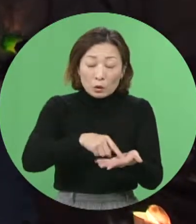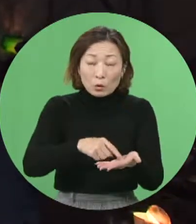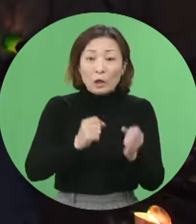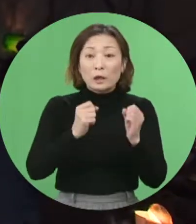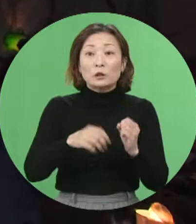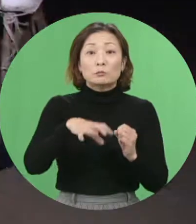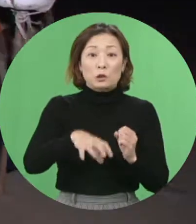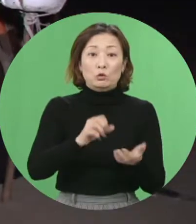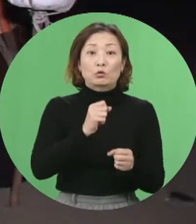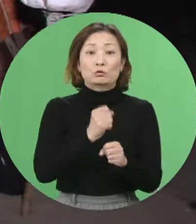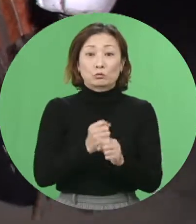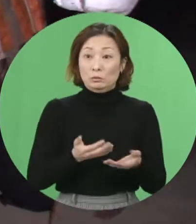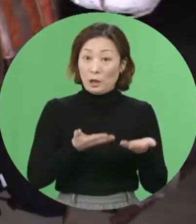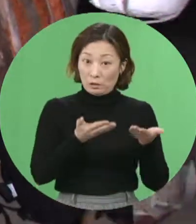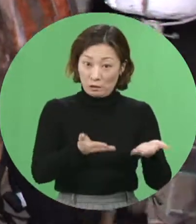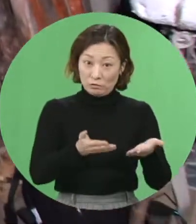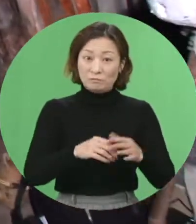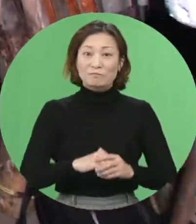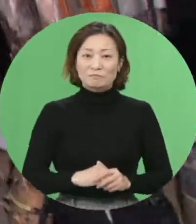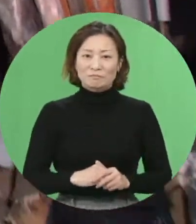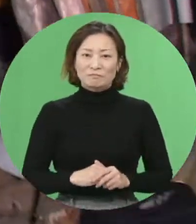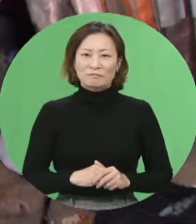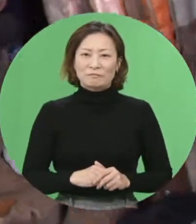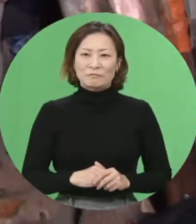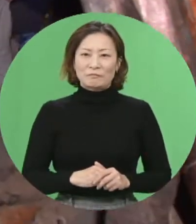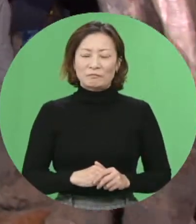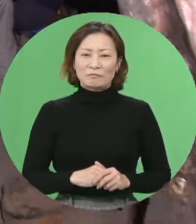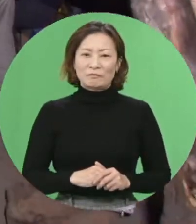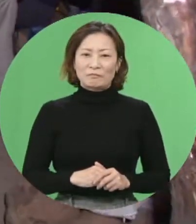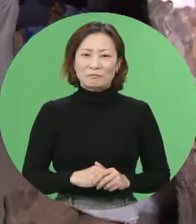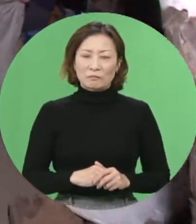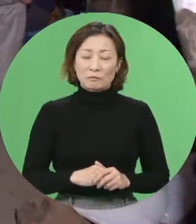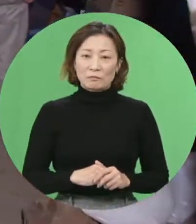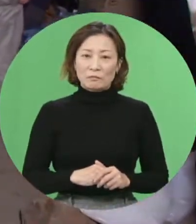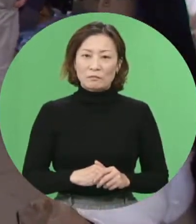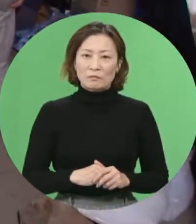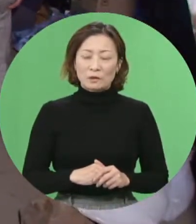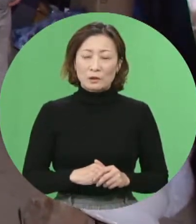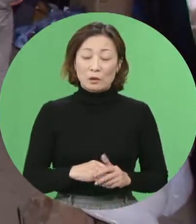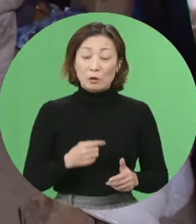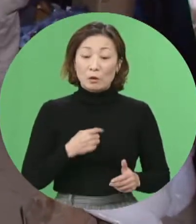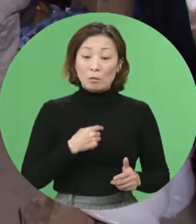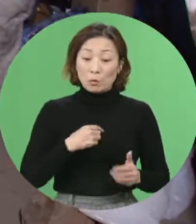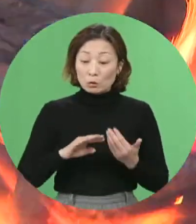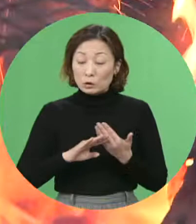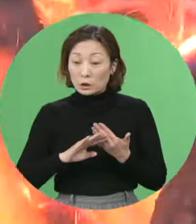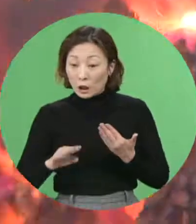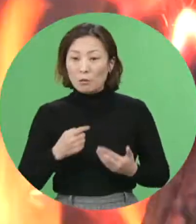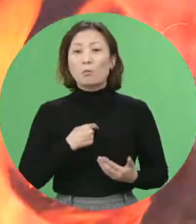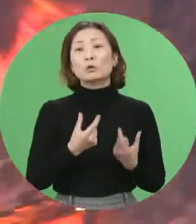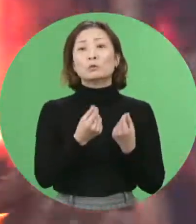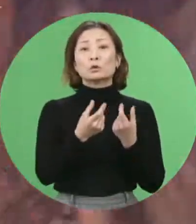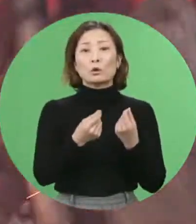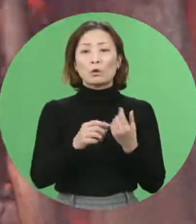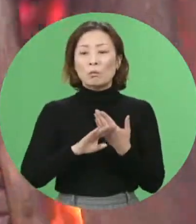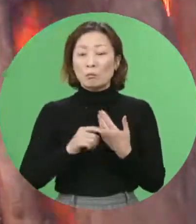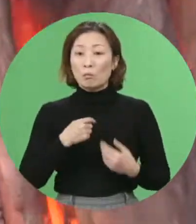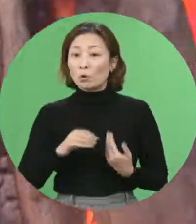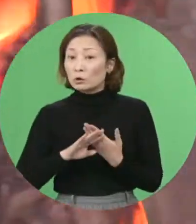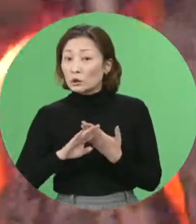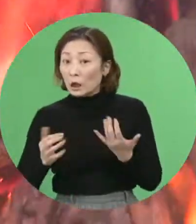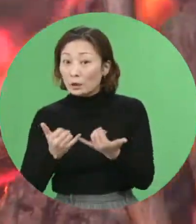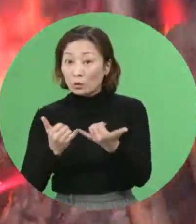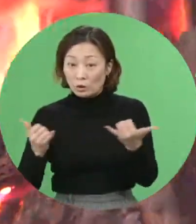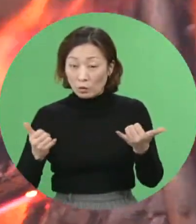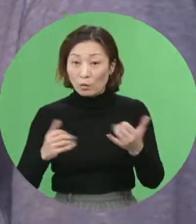ことなんで、こういう形で、まあ、みんな 僕以外の、僕もそうだし僕以外の人